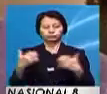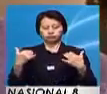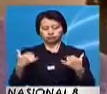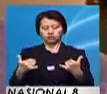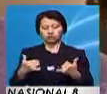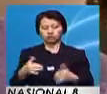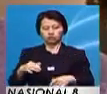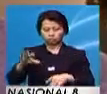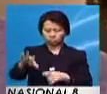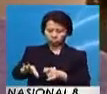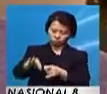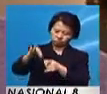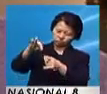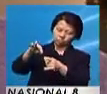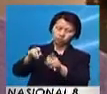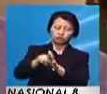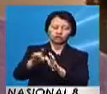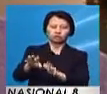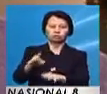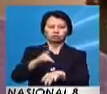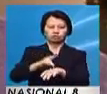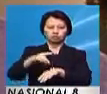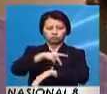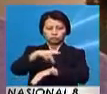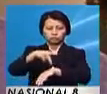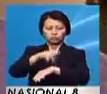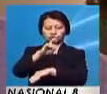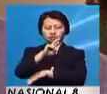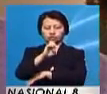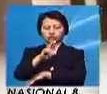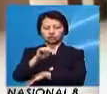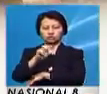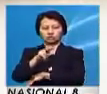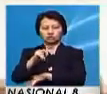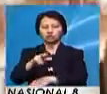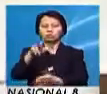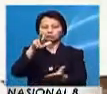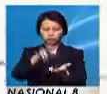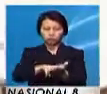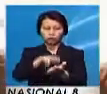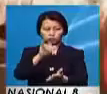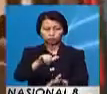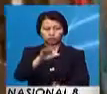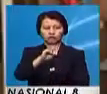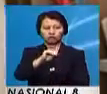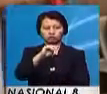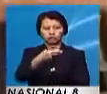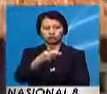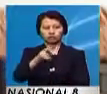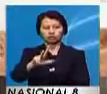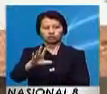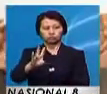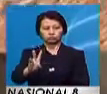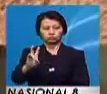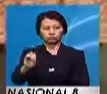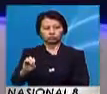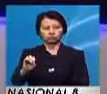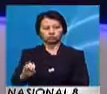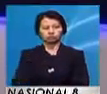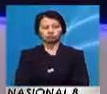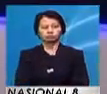hanya serpihan Flapperon yang ditemui di Pulau Reunion disahkan milik MH370.